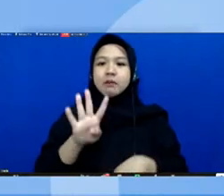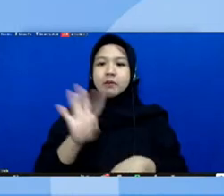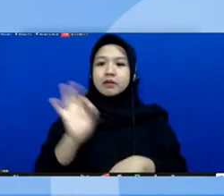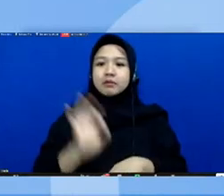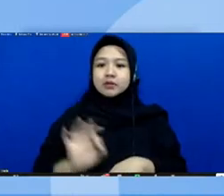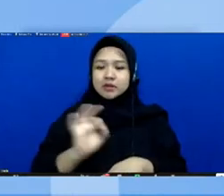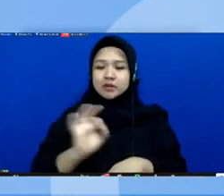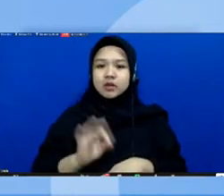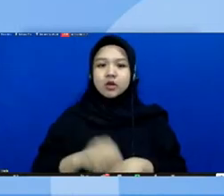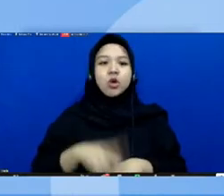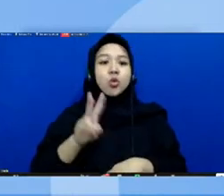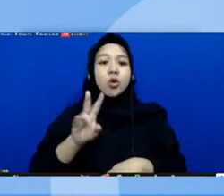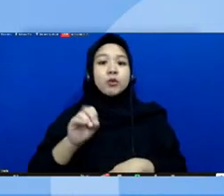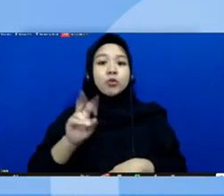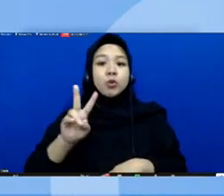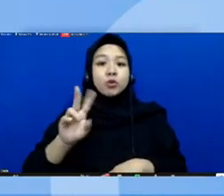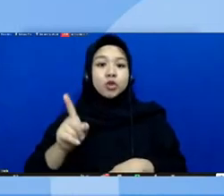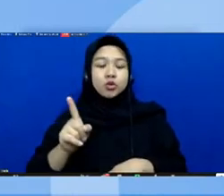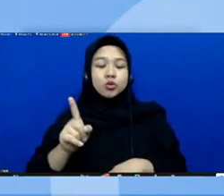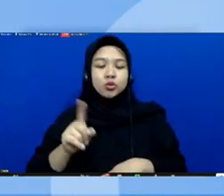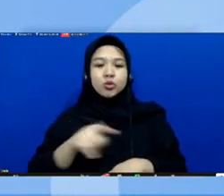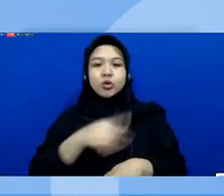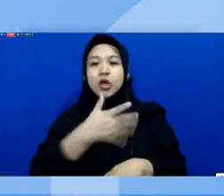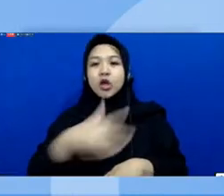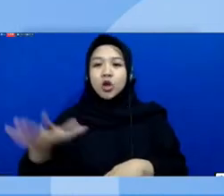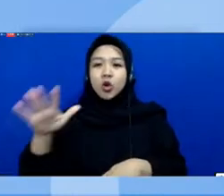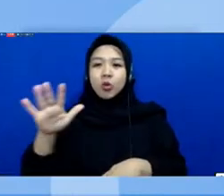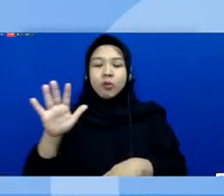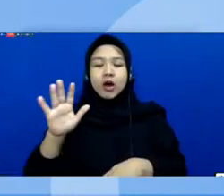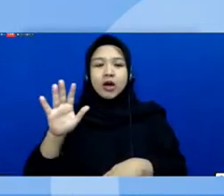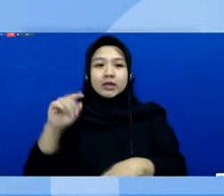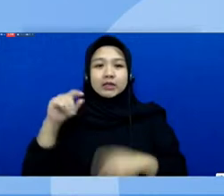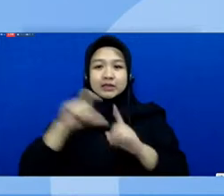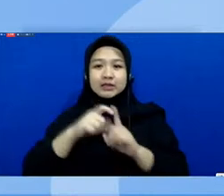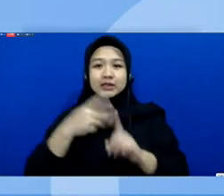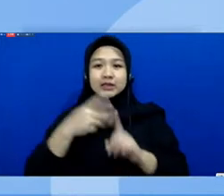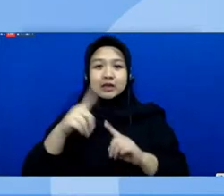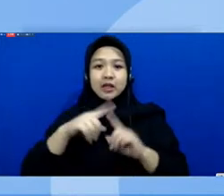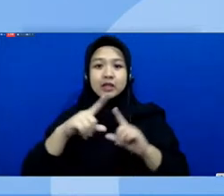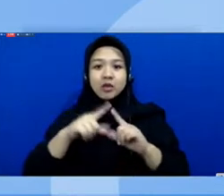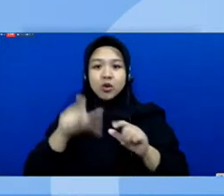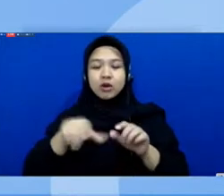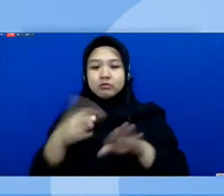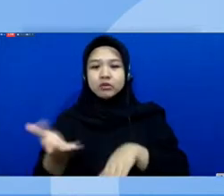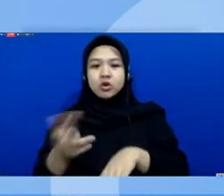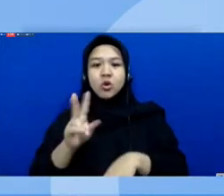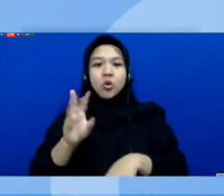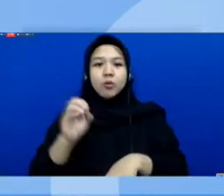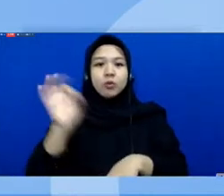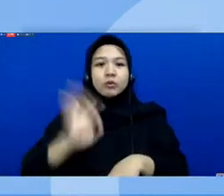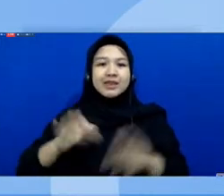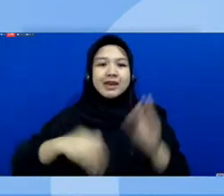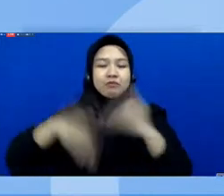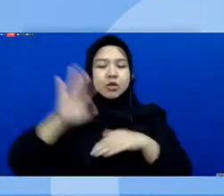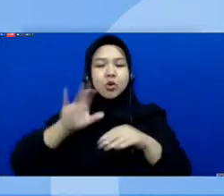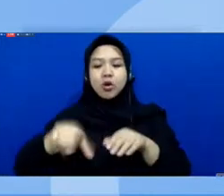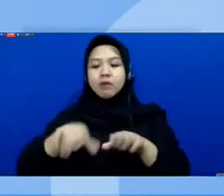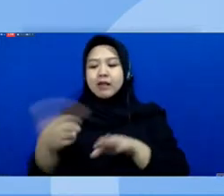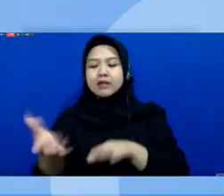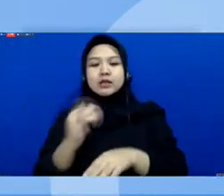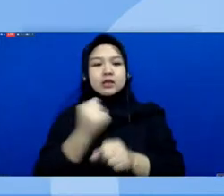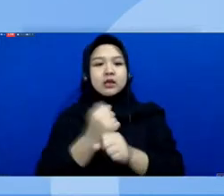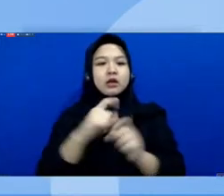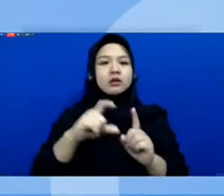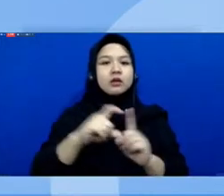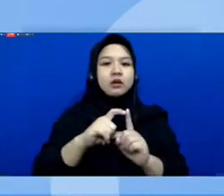Di 2021 gelombang varian Delta ini kematian di IGD lebih dari 20%. Artinya banyak